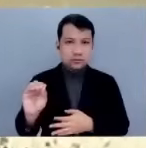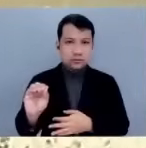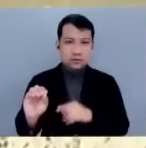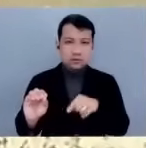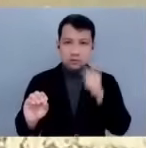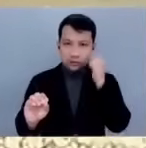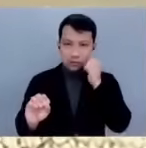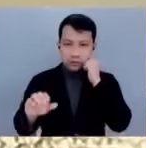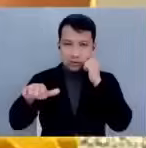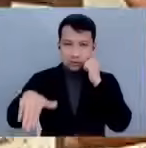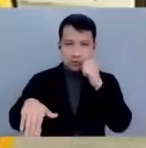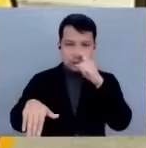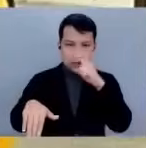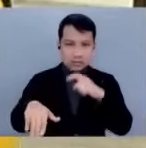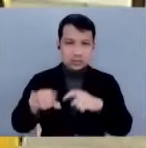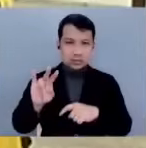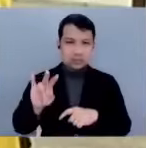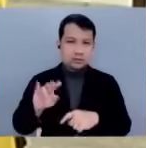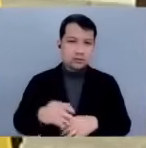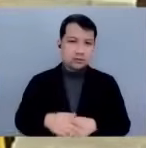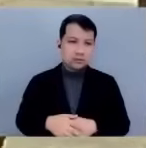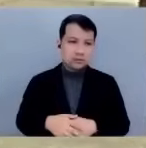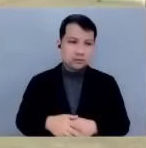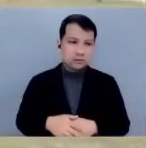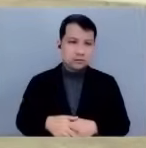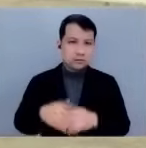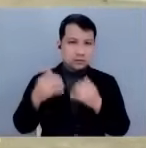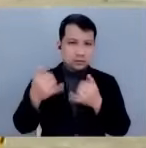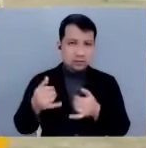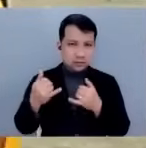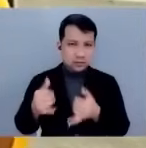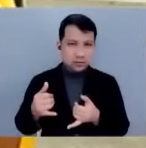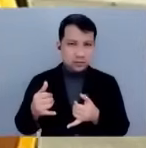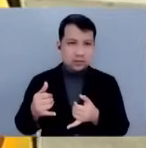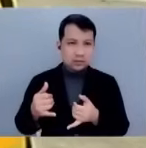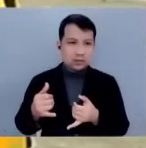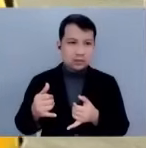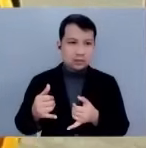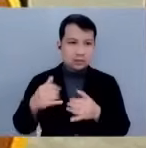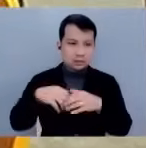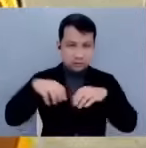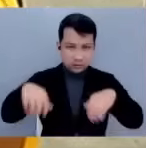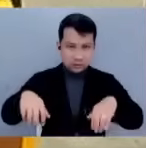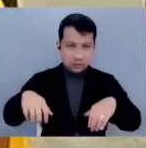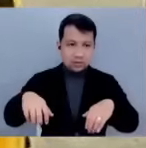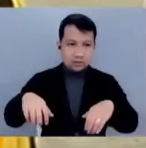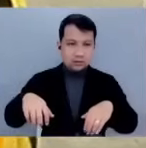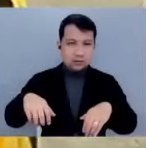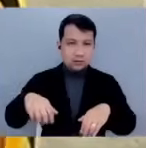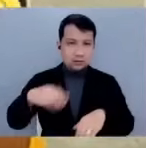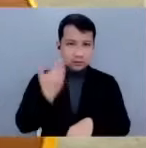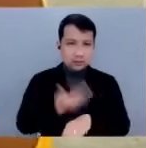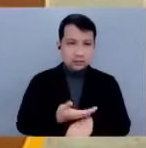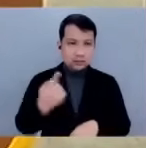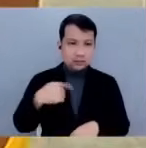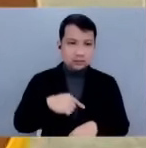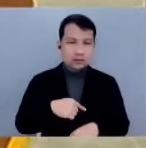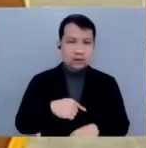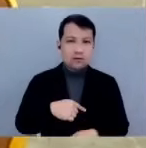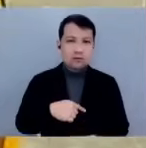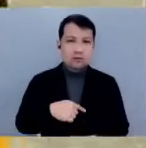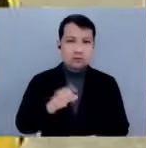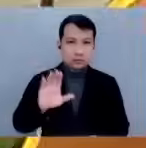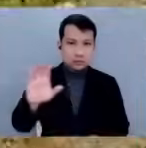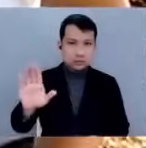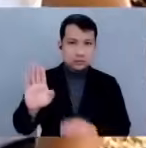7 taong gulang pa lang siya. Nagkikipaglaro sa kapibayan, yung anak ng kapibayan namin doon. Doon sa bukid nila